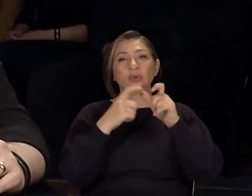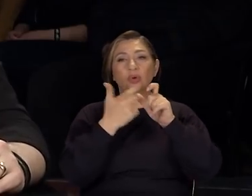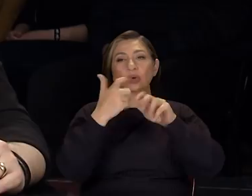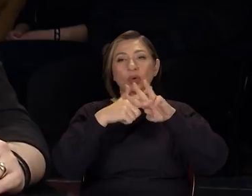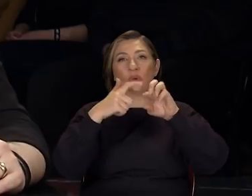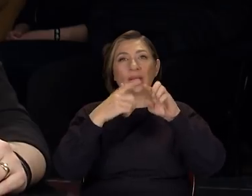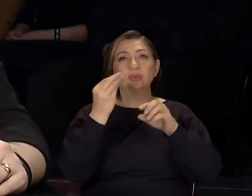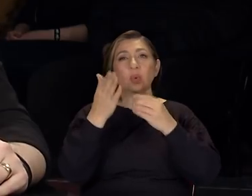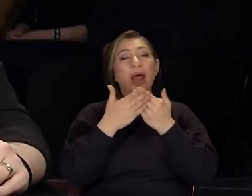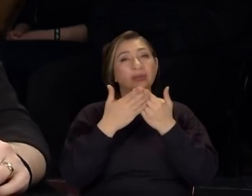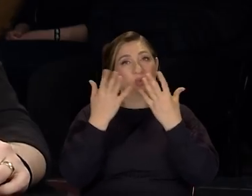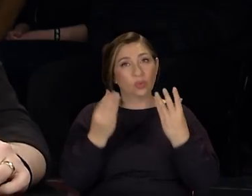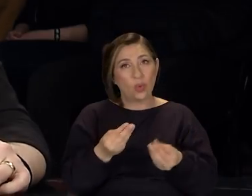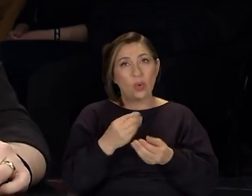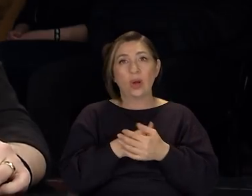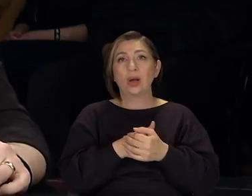çok yardımcı o konuda bana.